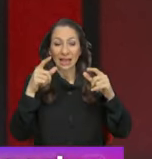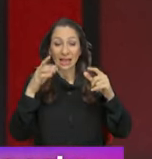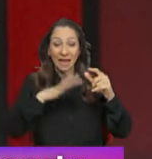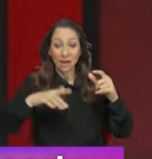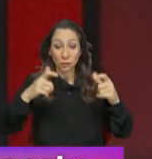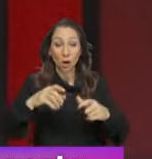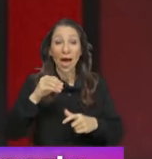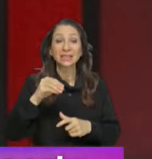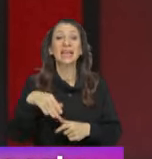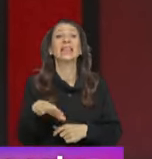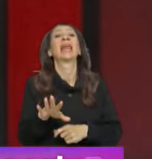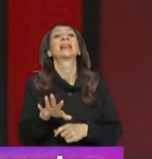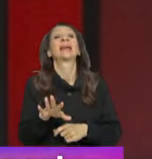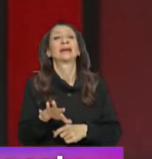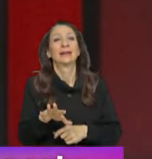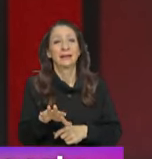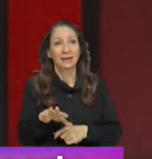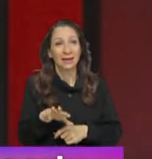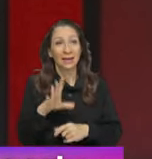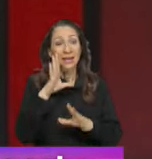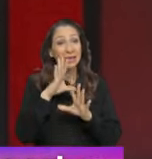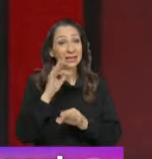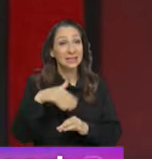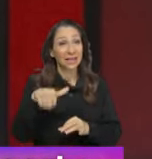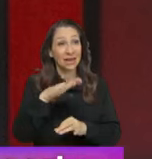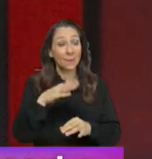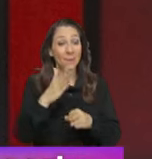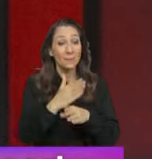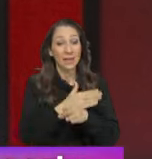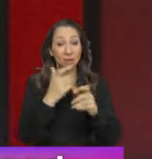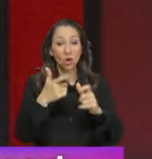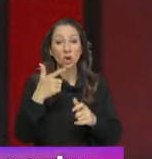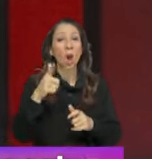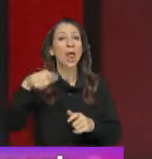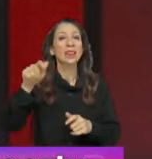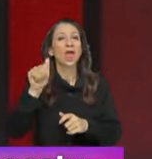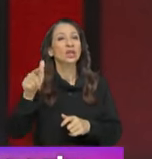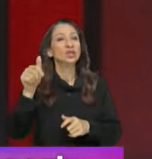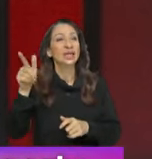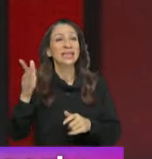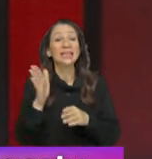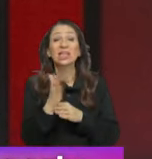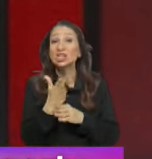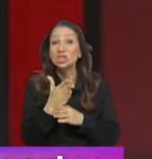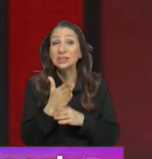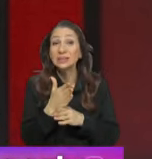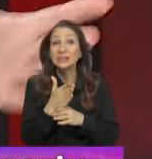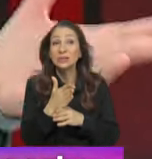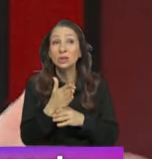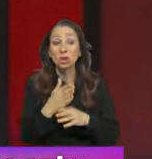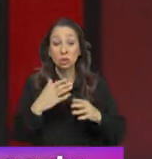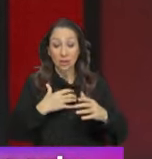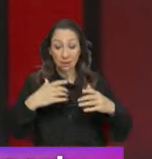arsa değildir diye bir fotoğraf insanlar memleketlerinde köylerinde ilçelerinde niçin